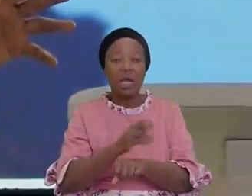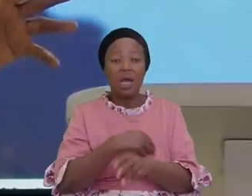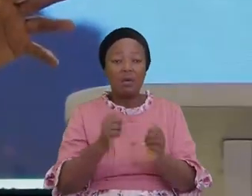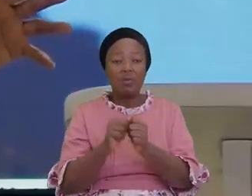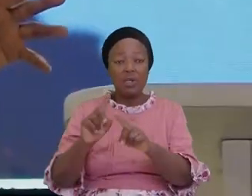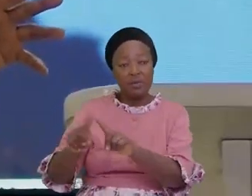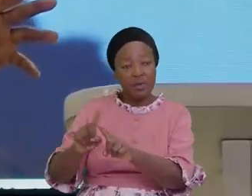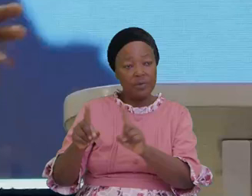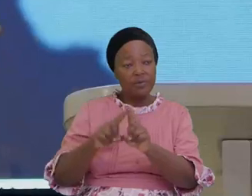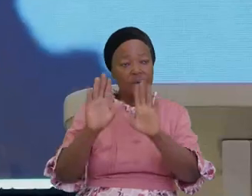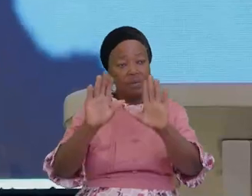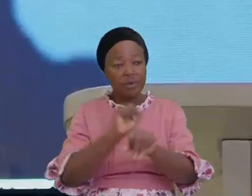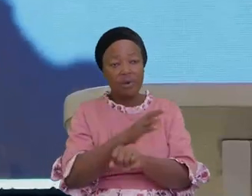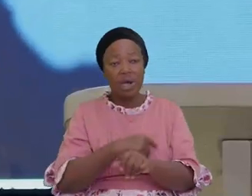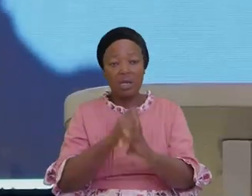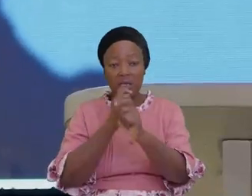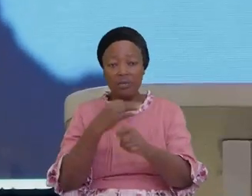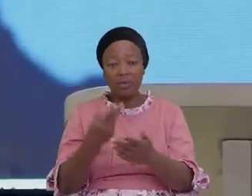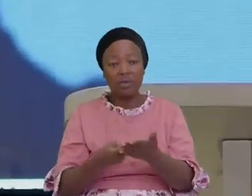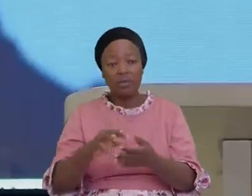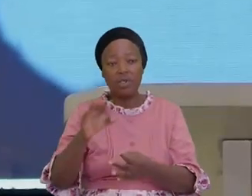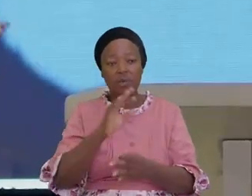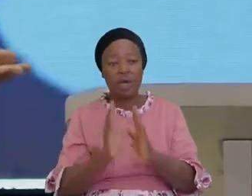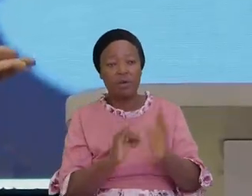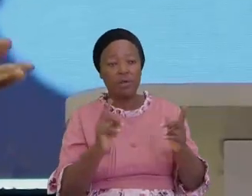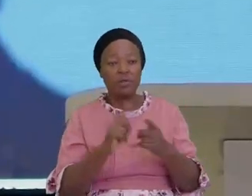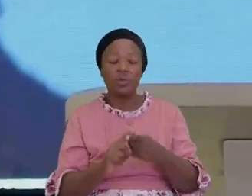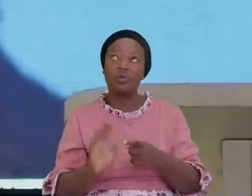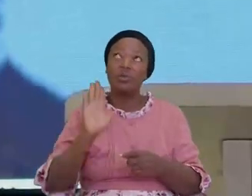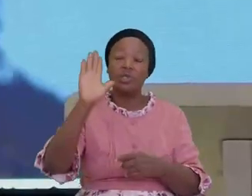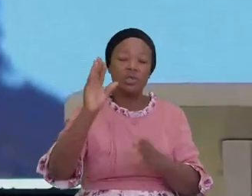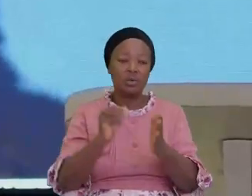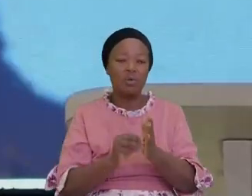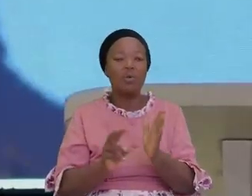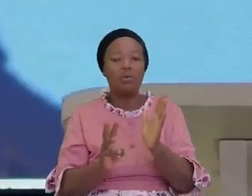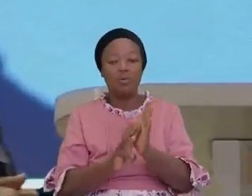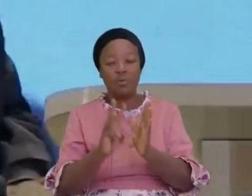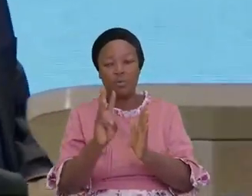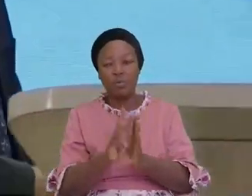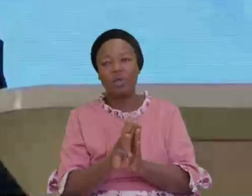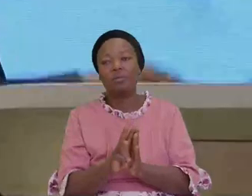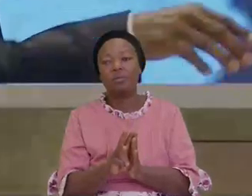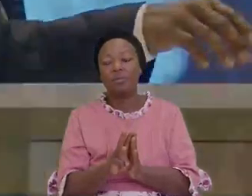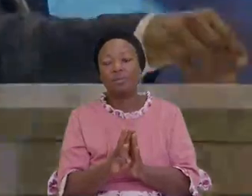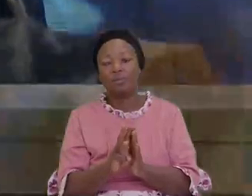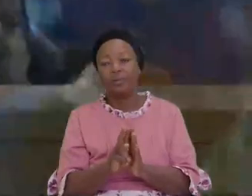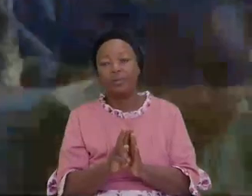par les dons du Saint-Esprit, distribués selon sa volonté.